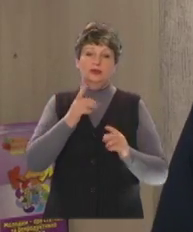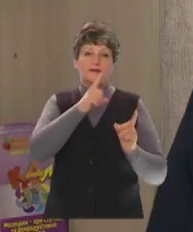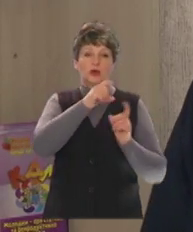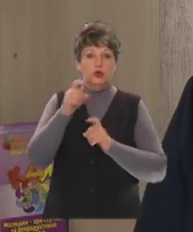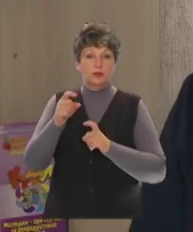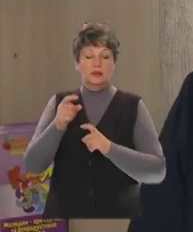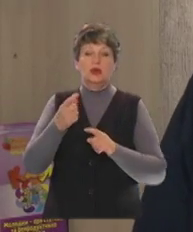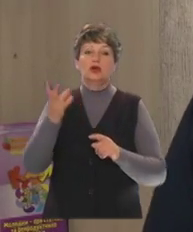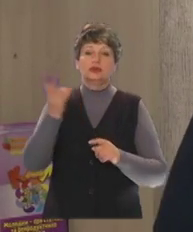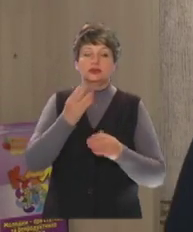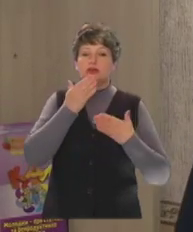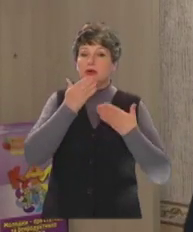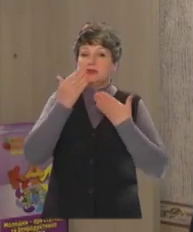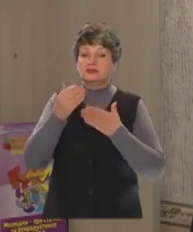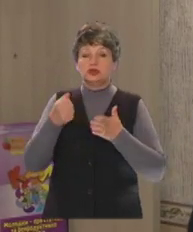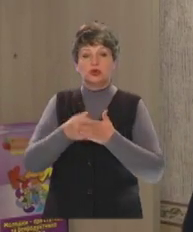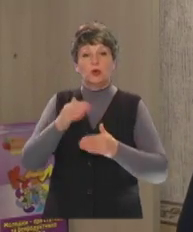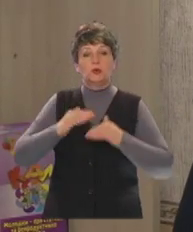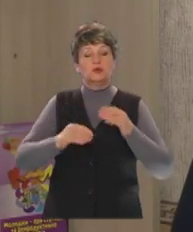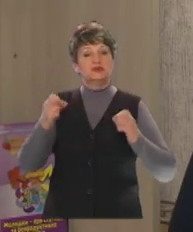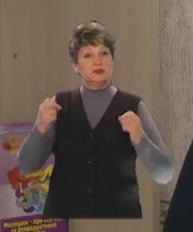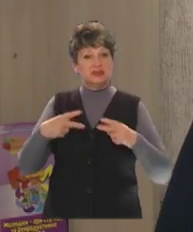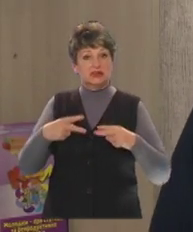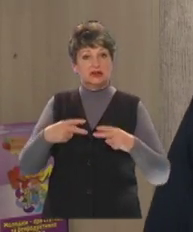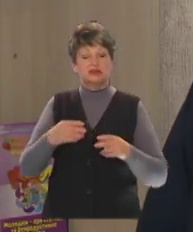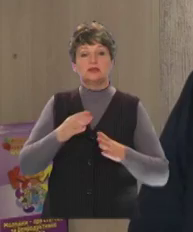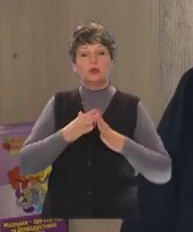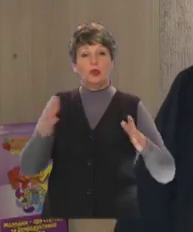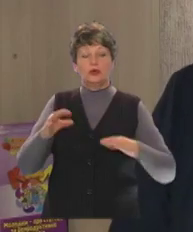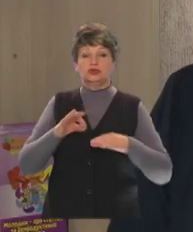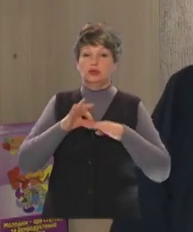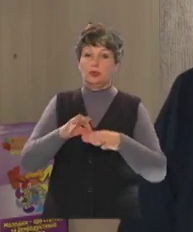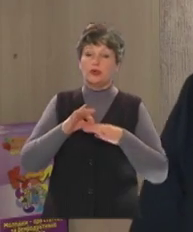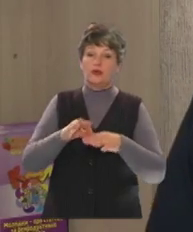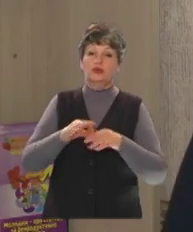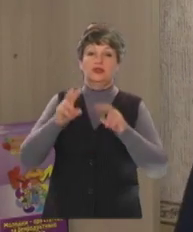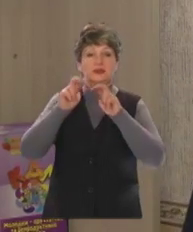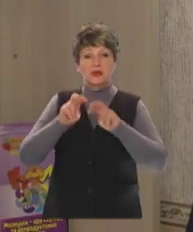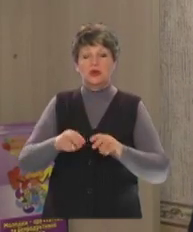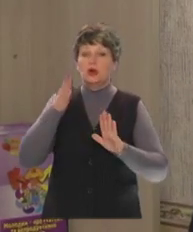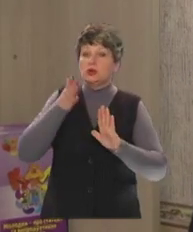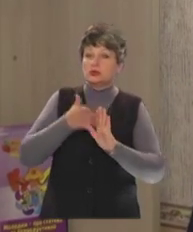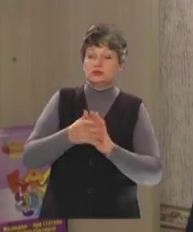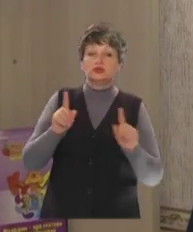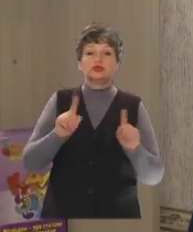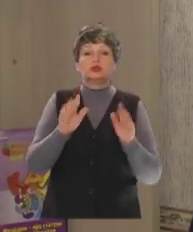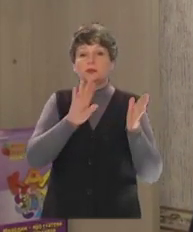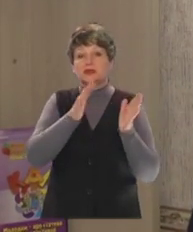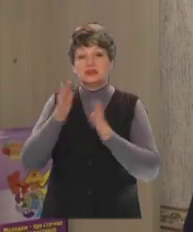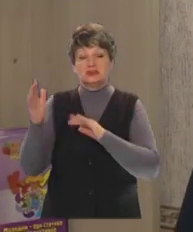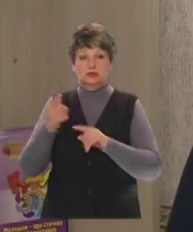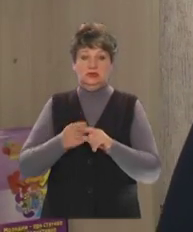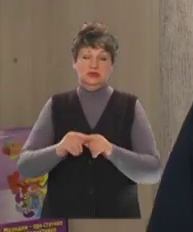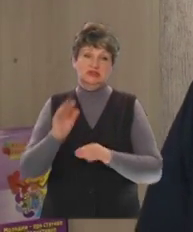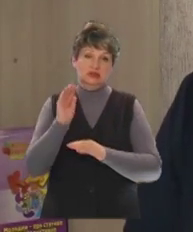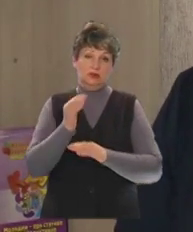одними фотографіями. Тобто треба звертатися до спеціалістів, більш проводити глибинну діагностику, розуміти, що відбувається